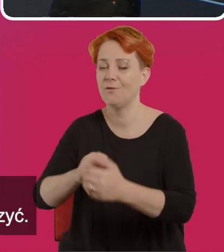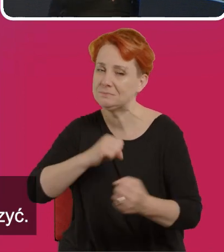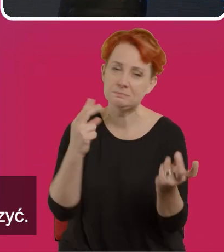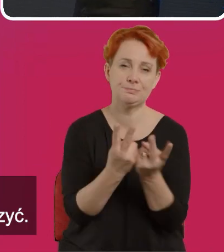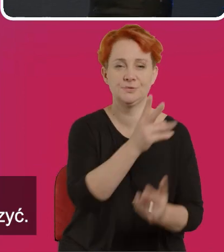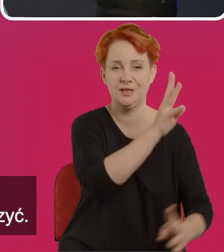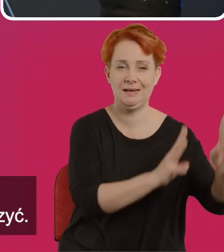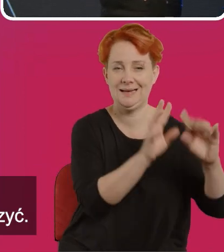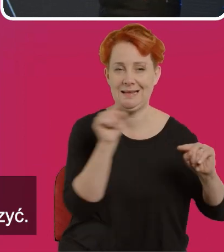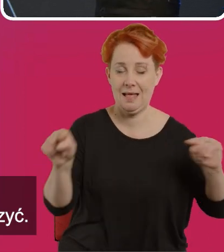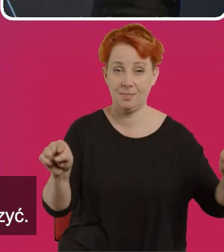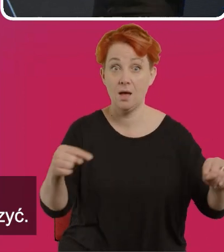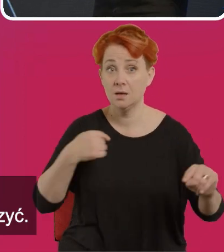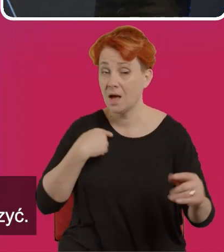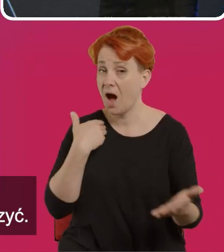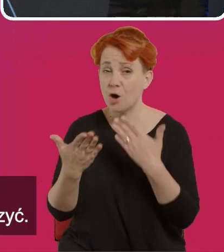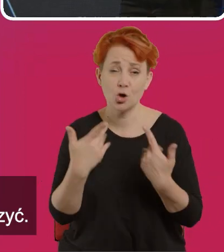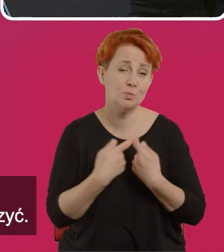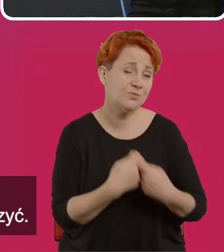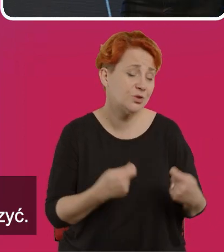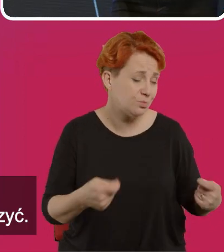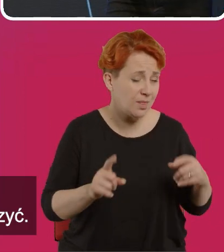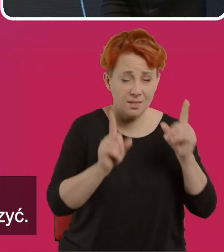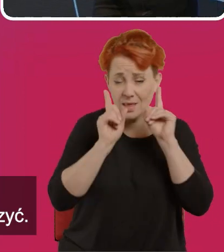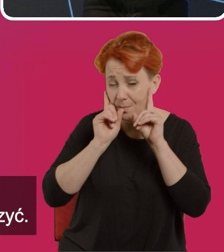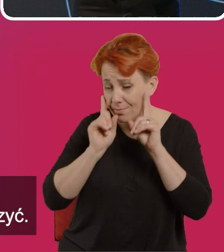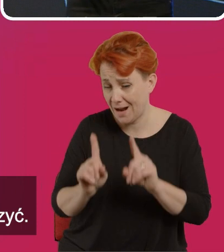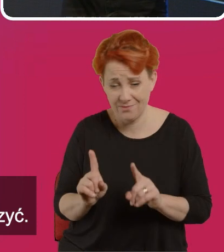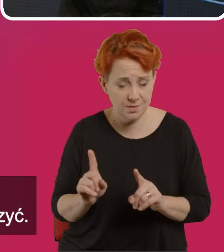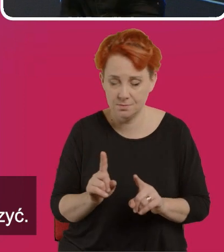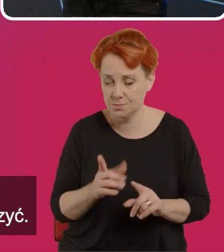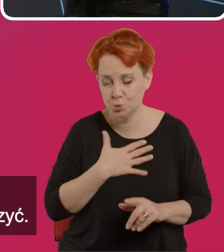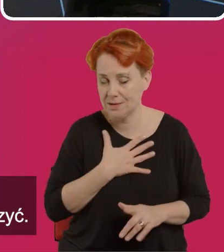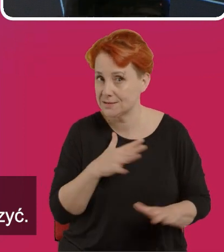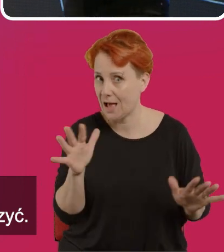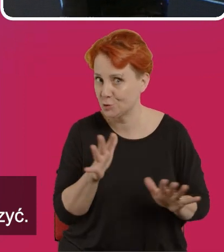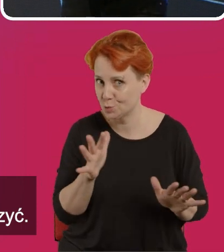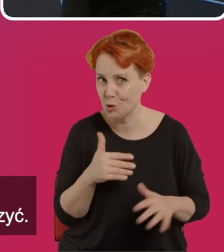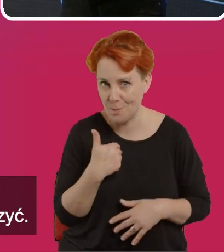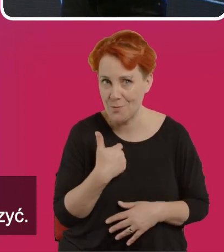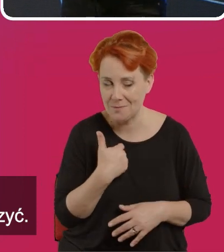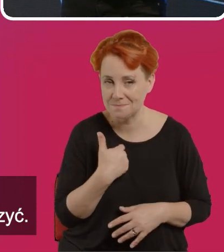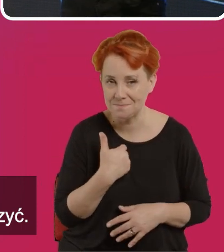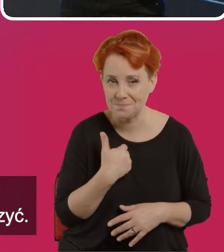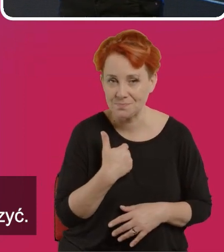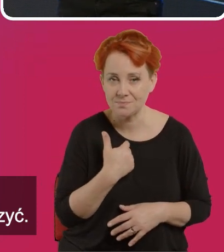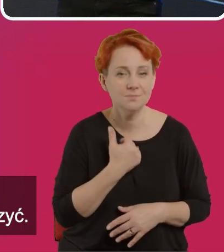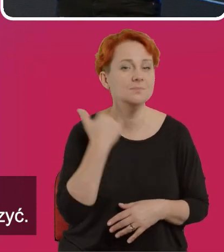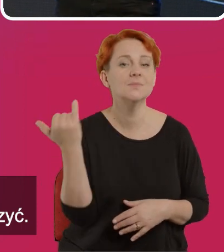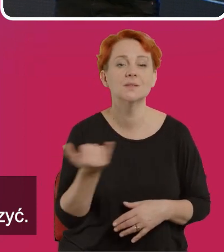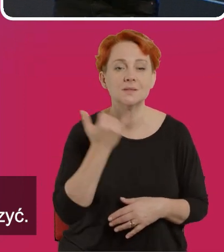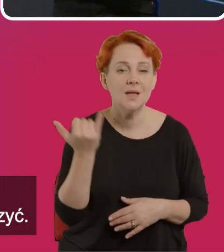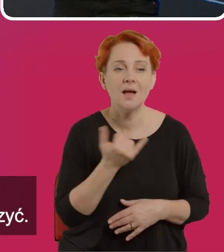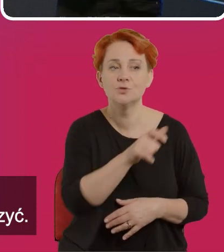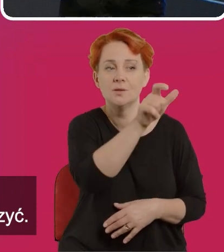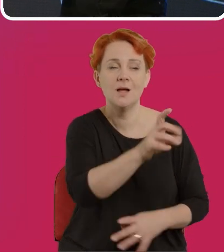że na przykład, że ja odbyłam rozmów sprzedażowych już naprawdę za dużo, to za każdym razem potrafili